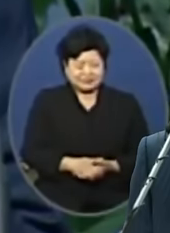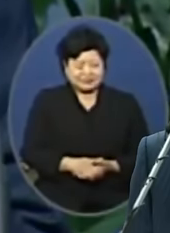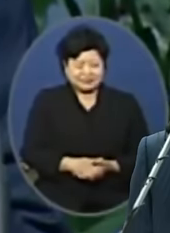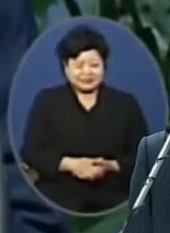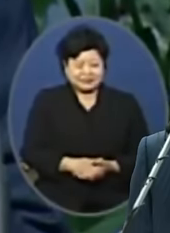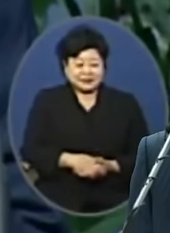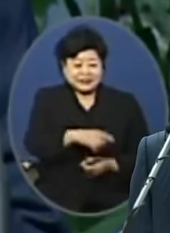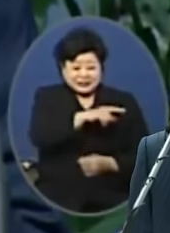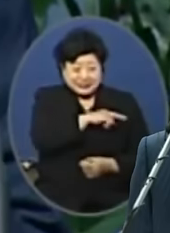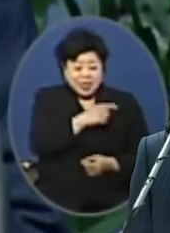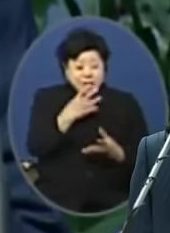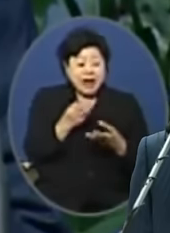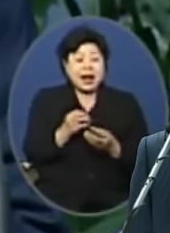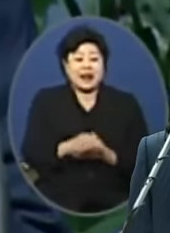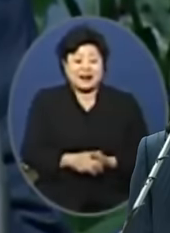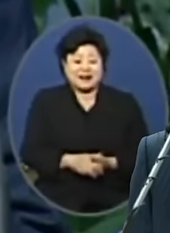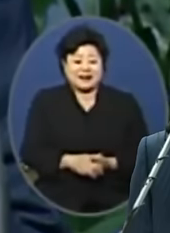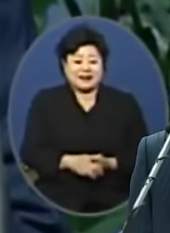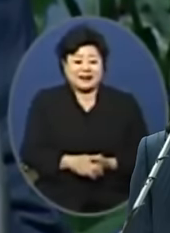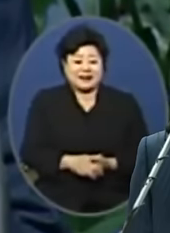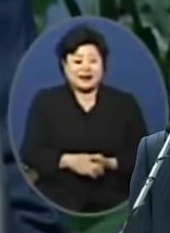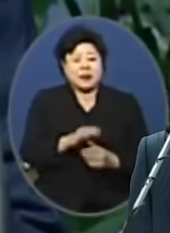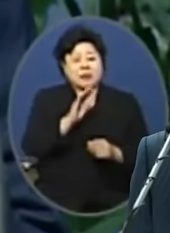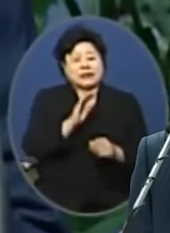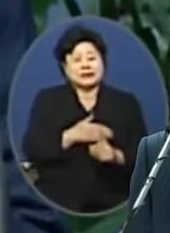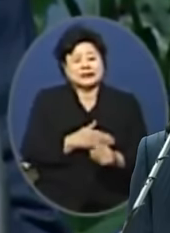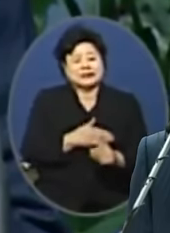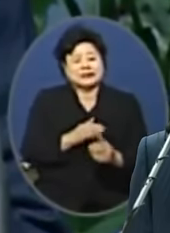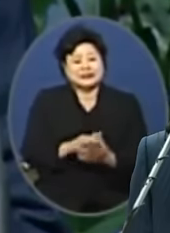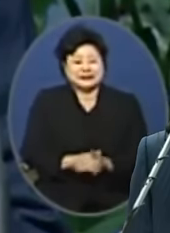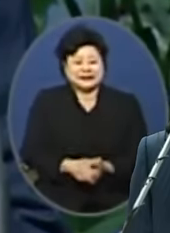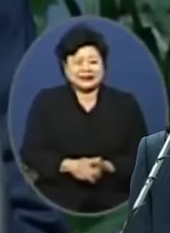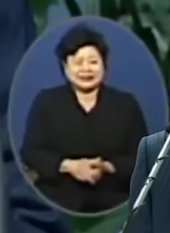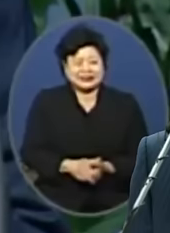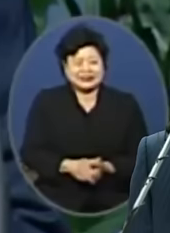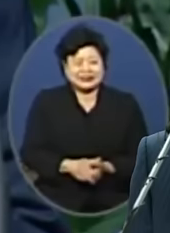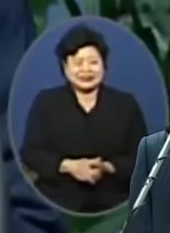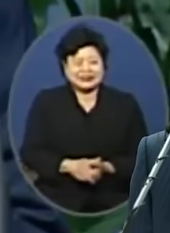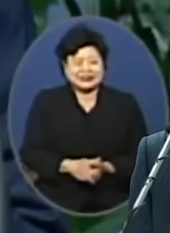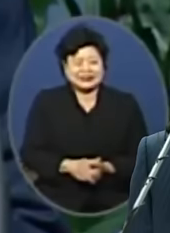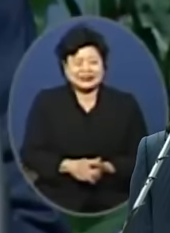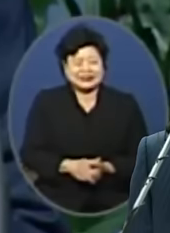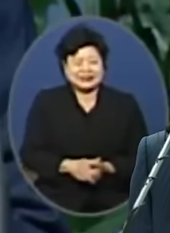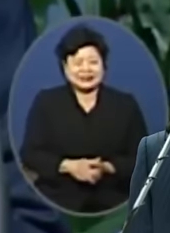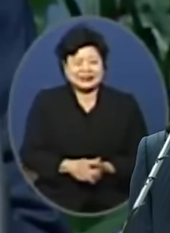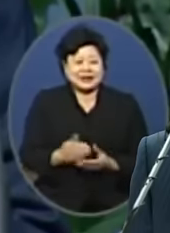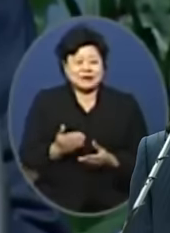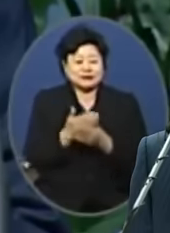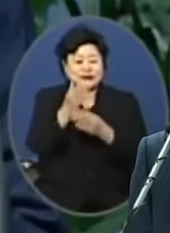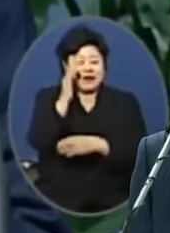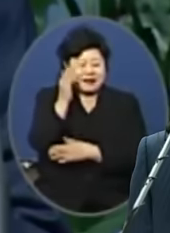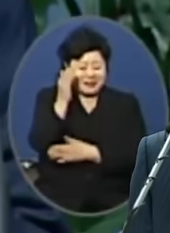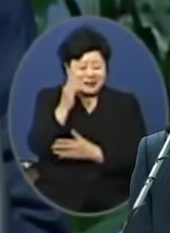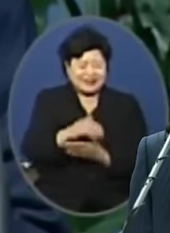제가 제일 말을 못했어요. 그리고 내가 부흥회를 열